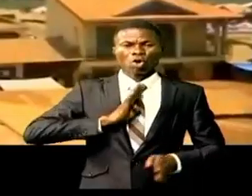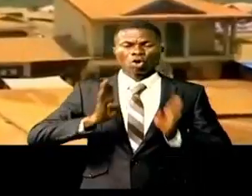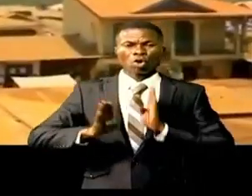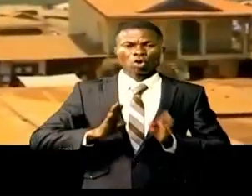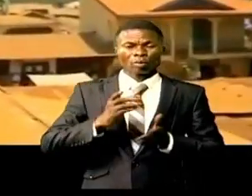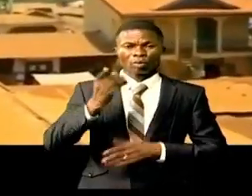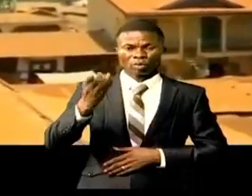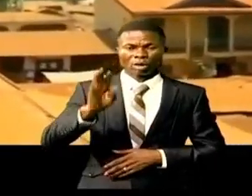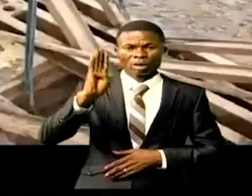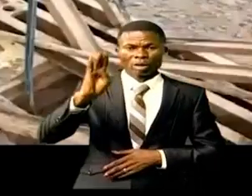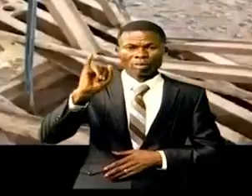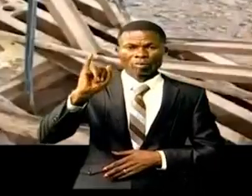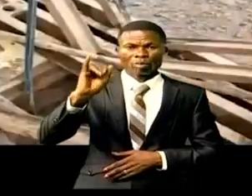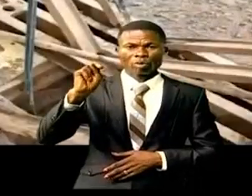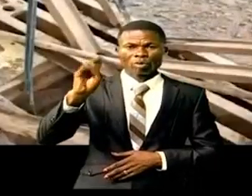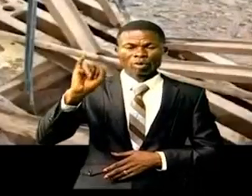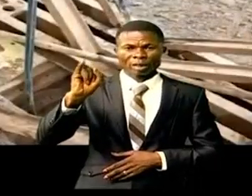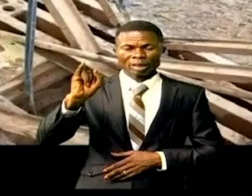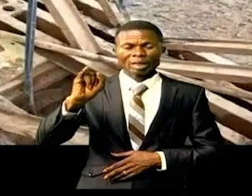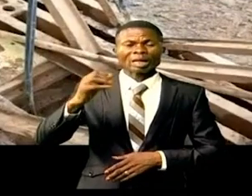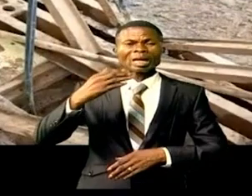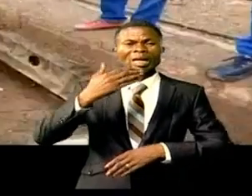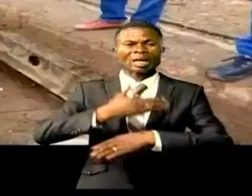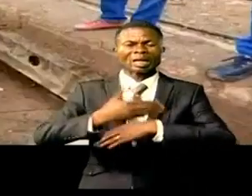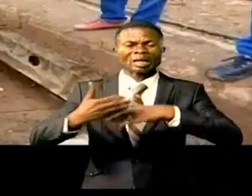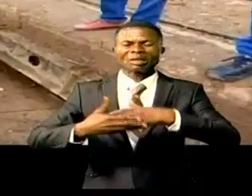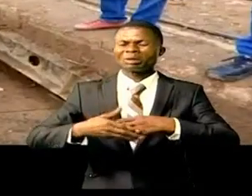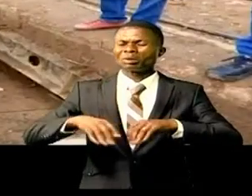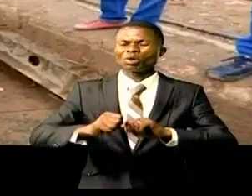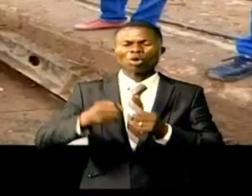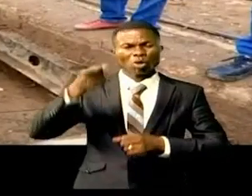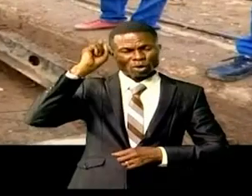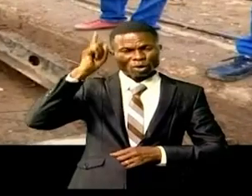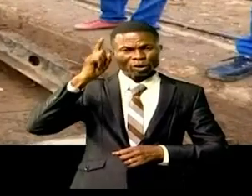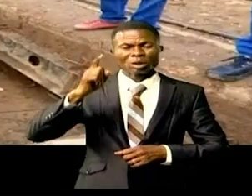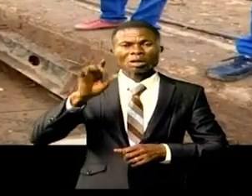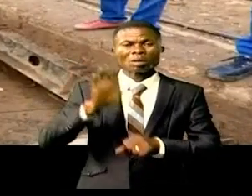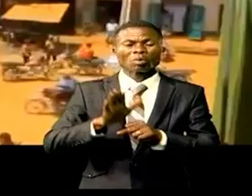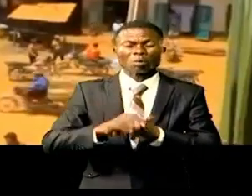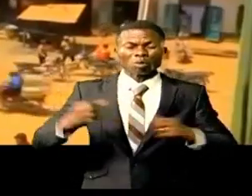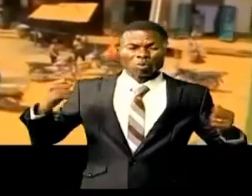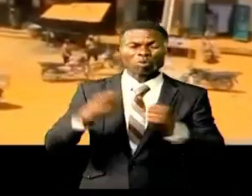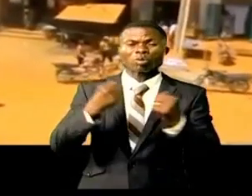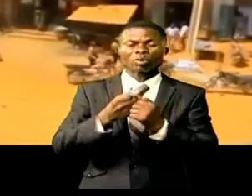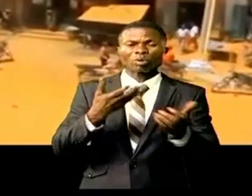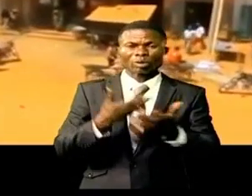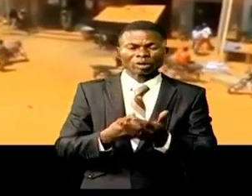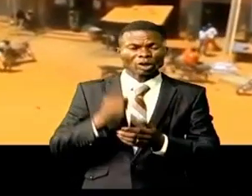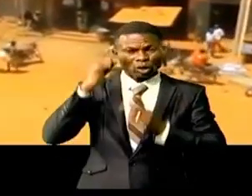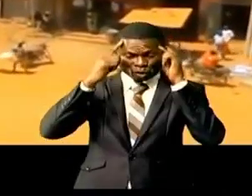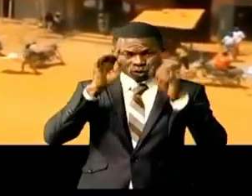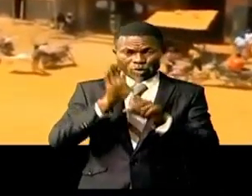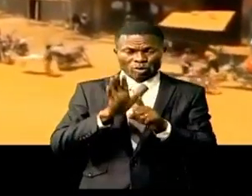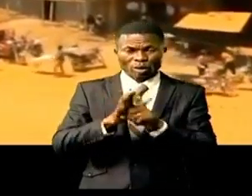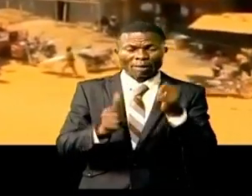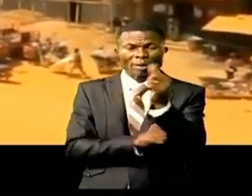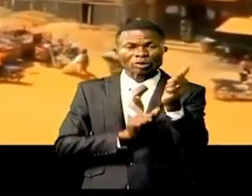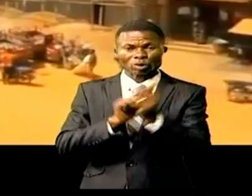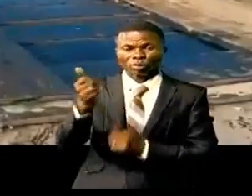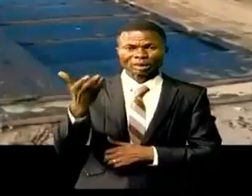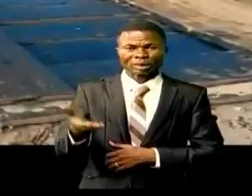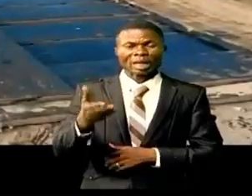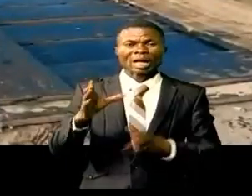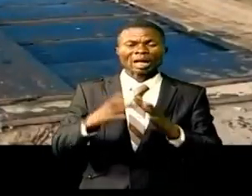les territoires de Djougou dont l'état était défectueux jusqu'à causer de nombreux accidents et l'inquiétude aux usagers de cette zone